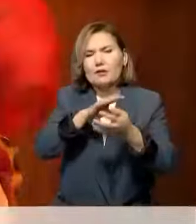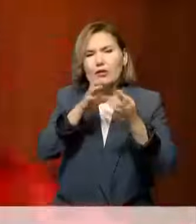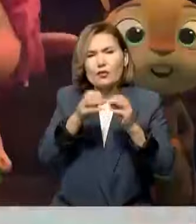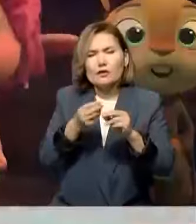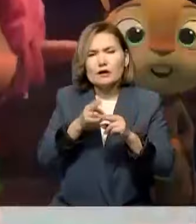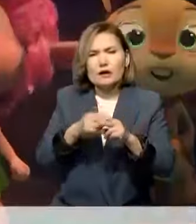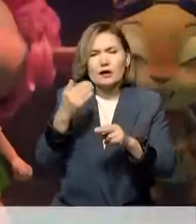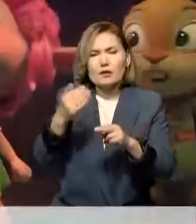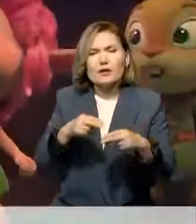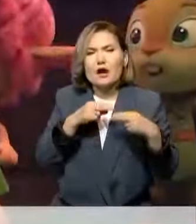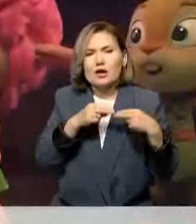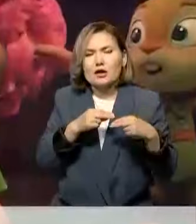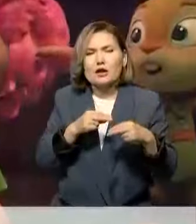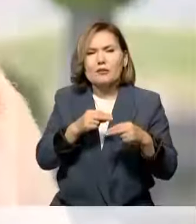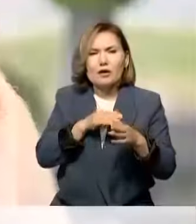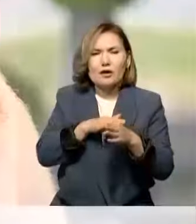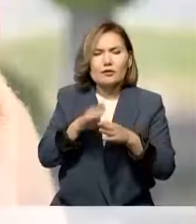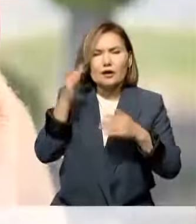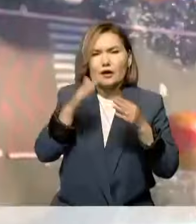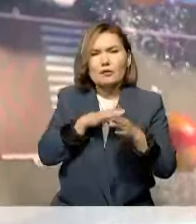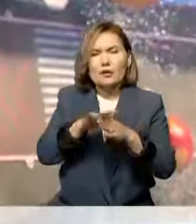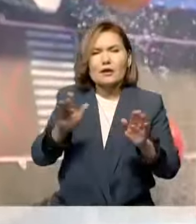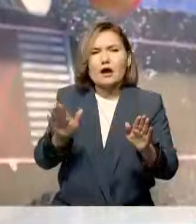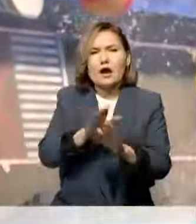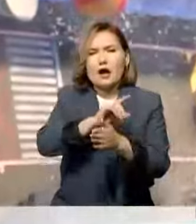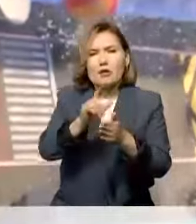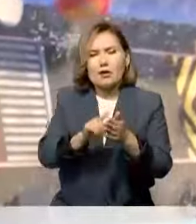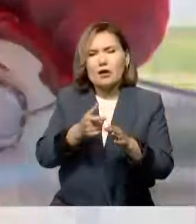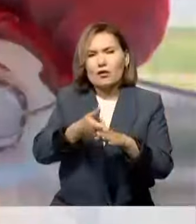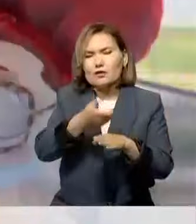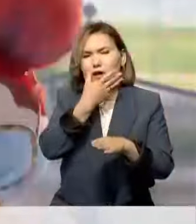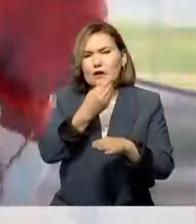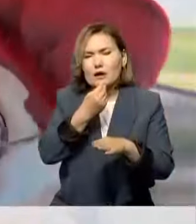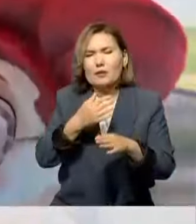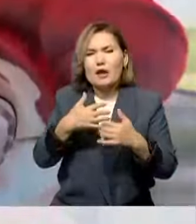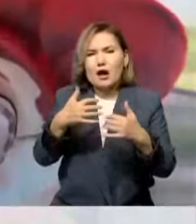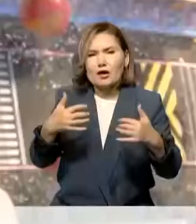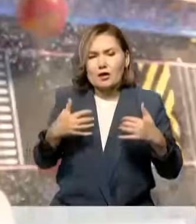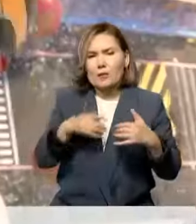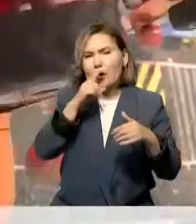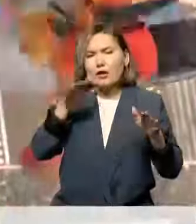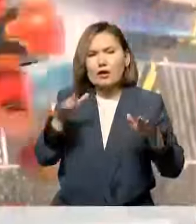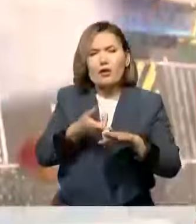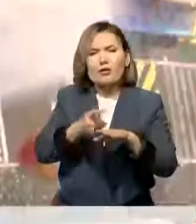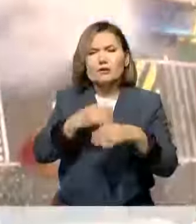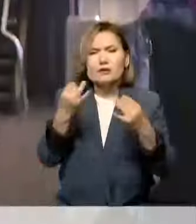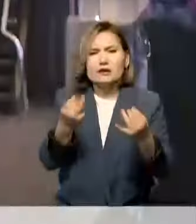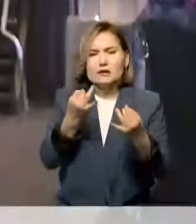жетелейді, ал еңбек арманға жеткізеді. Кейіпкерлердің шырқаған әндері де әсерлі шыққан, жануарлардың қызықты қылықтары әзілмен